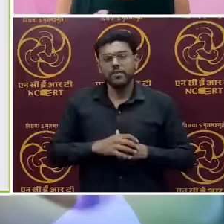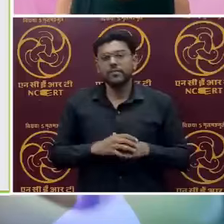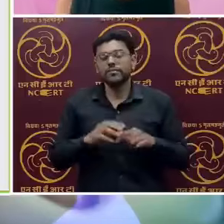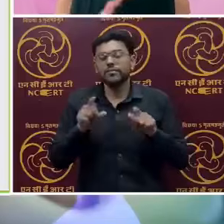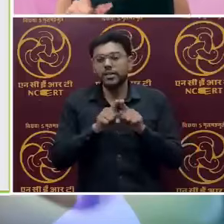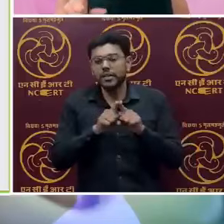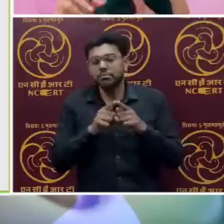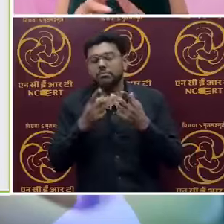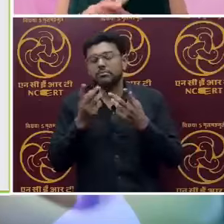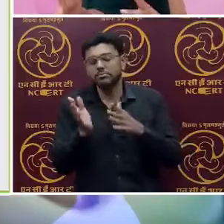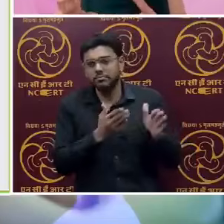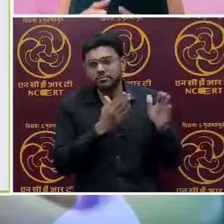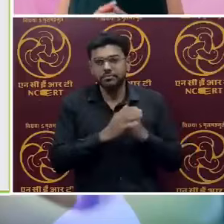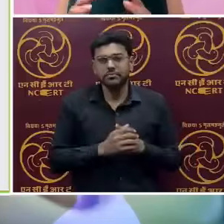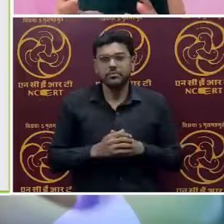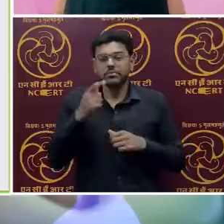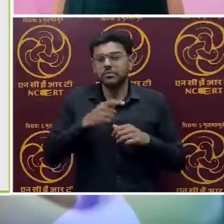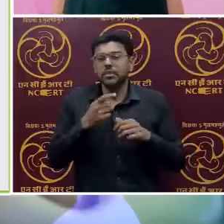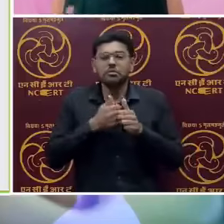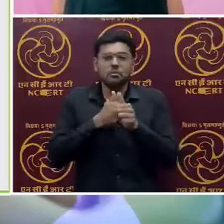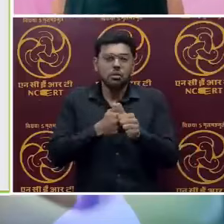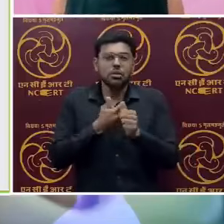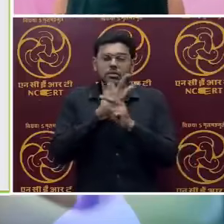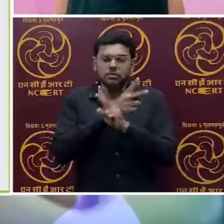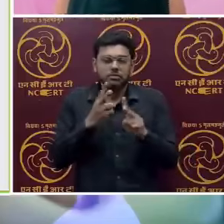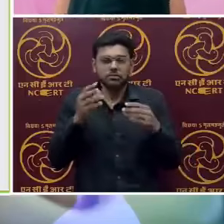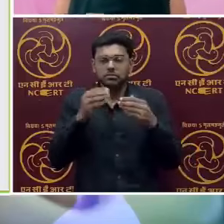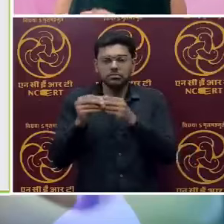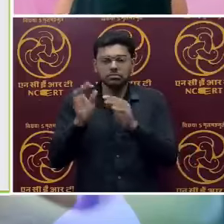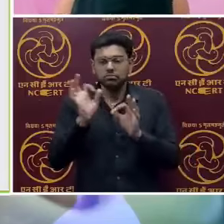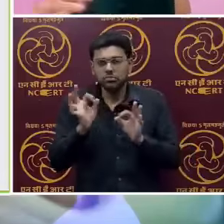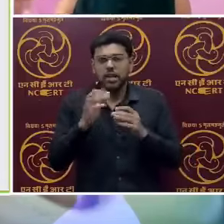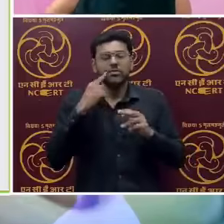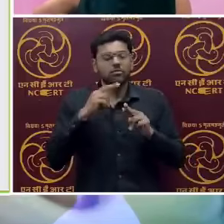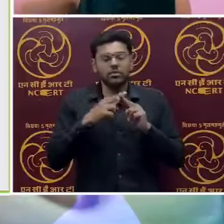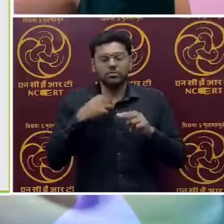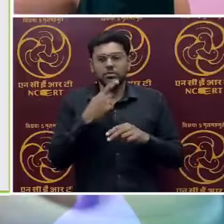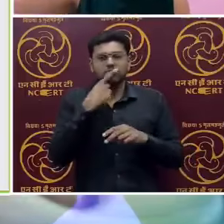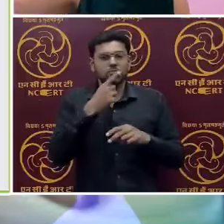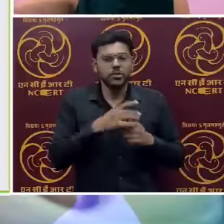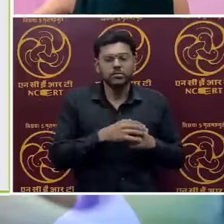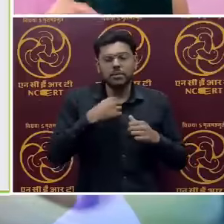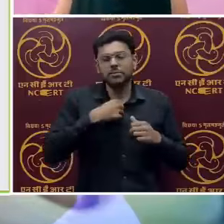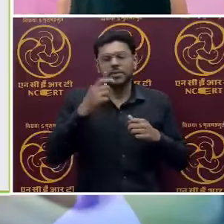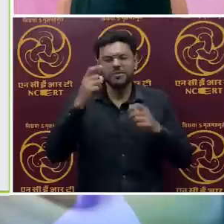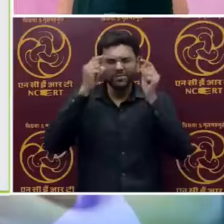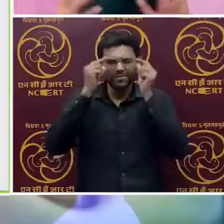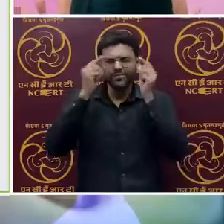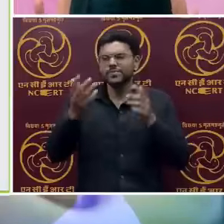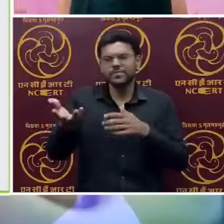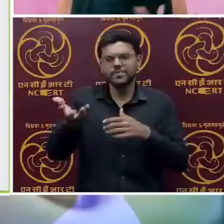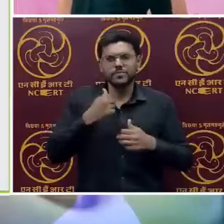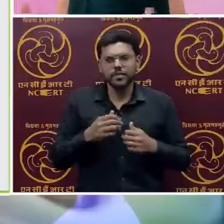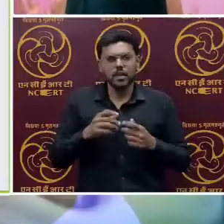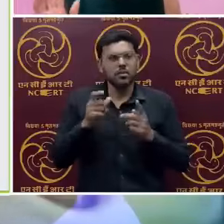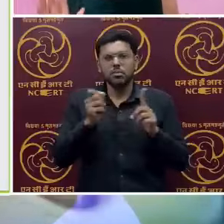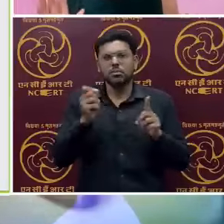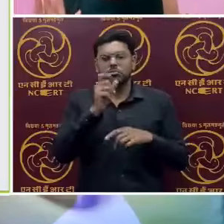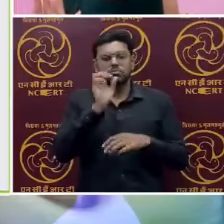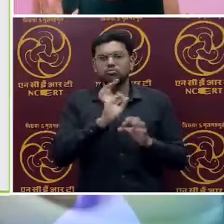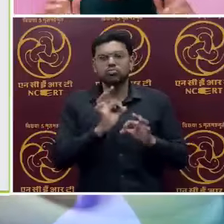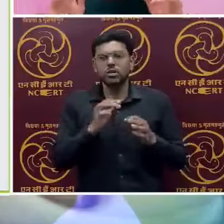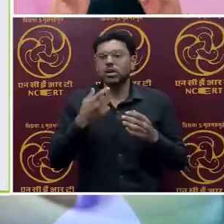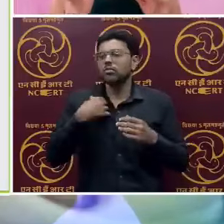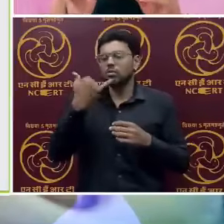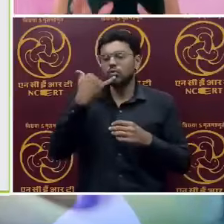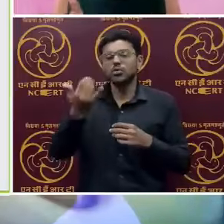despite that, they may not often follow instructions. हम बोलेंगे, please, मेरा चश्मा ले आ. They won't do it. Bring me the mobile, they won't